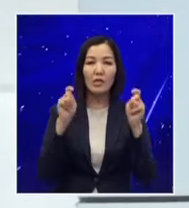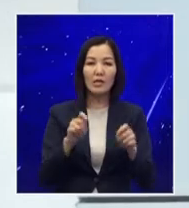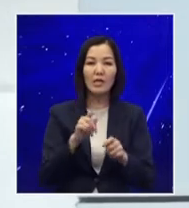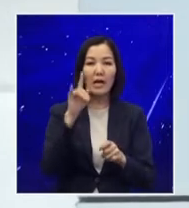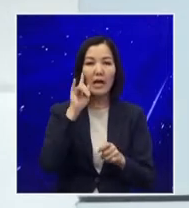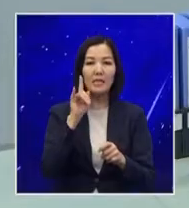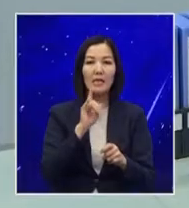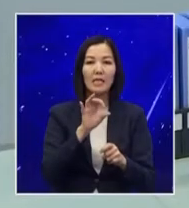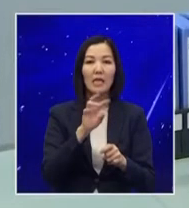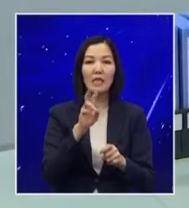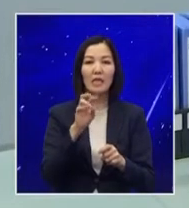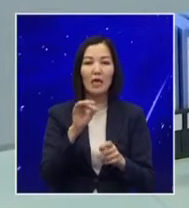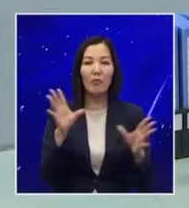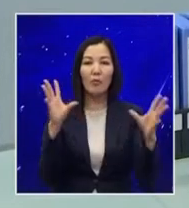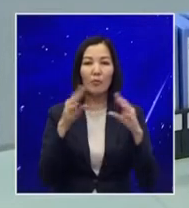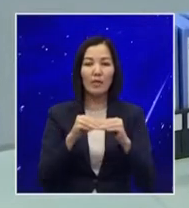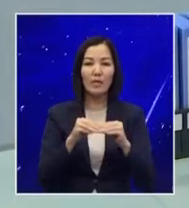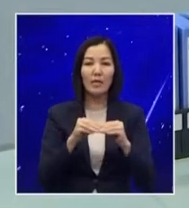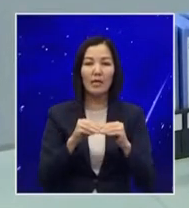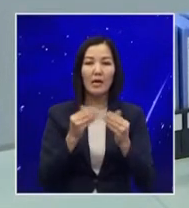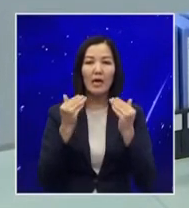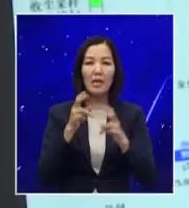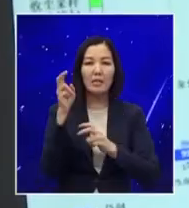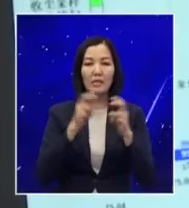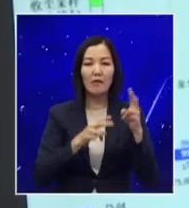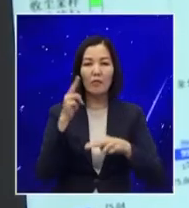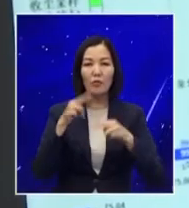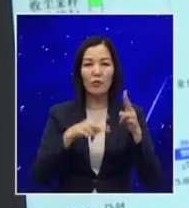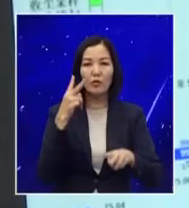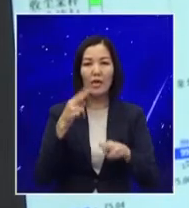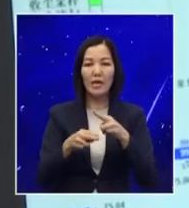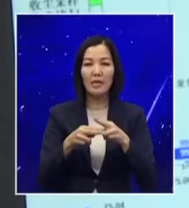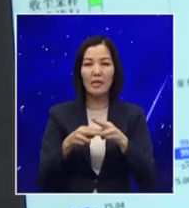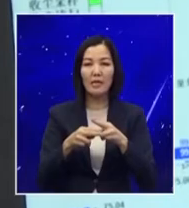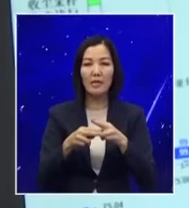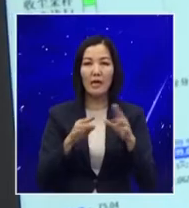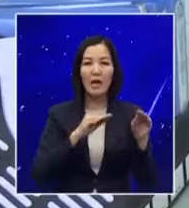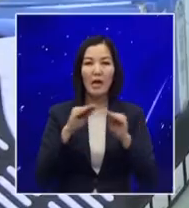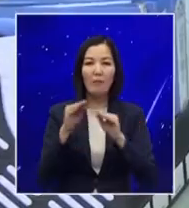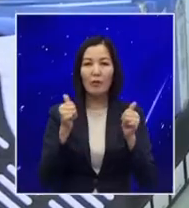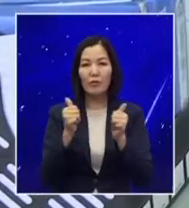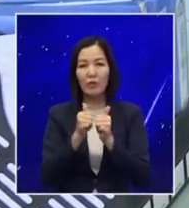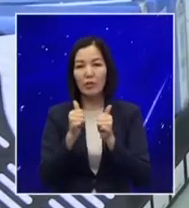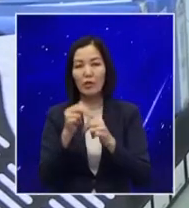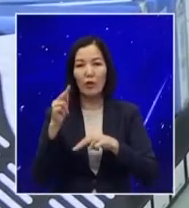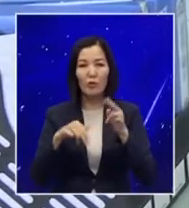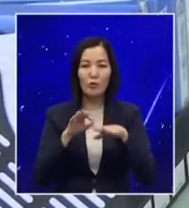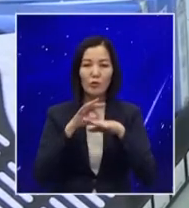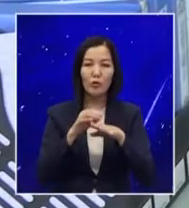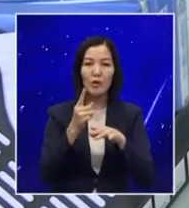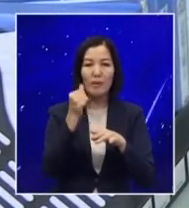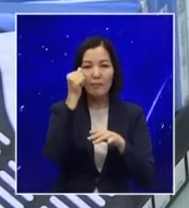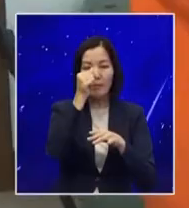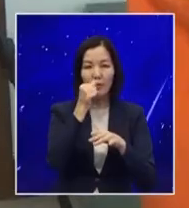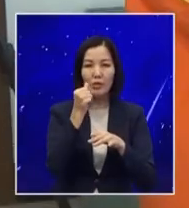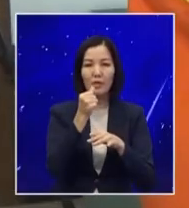бірлескен жобасы осы күреңбелі өңірінде. Қазір зауыт құрылысы аяқталды. Тек қосалқы ғимараттары салынып жатыр. Кәсіпорын жылына